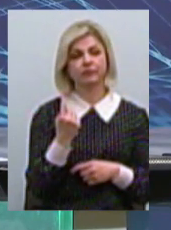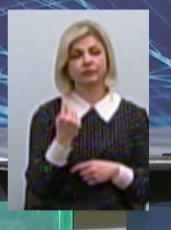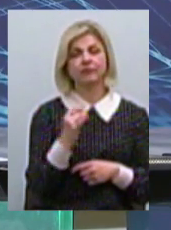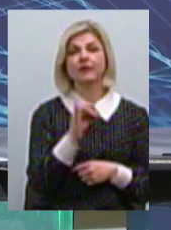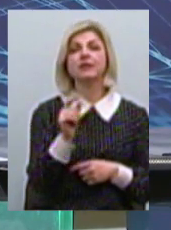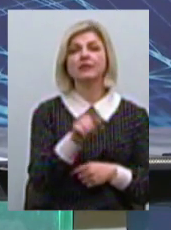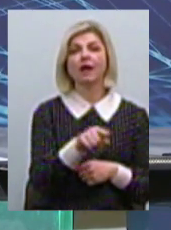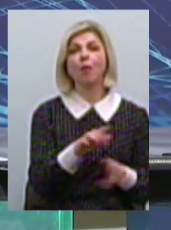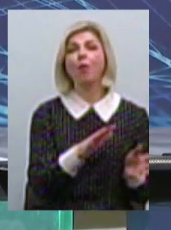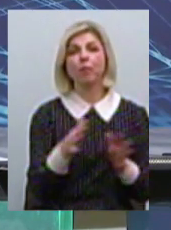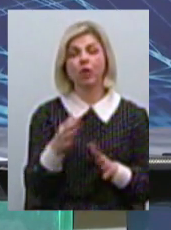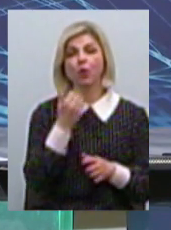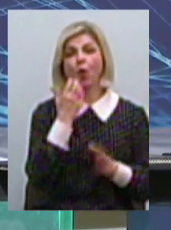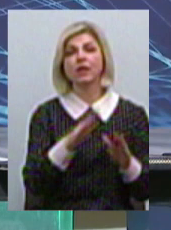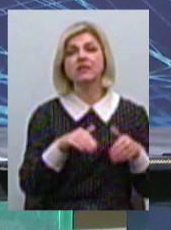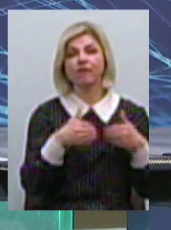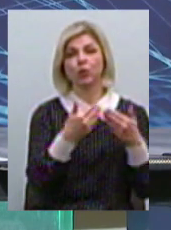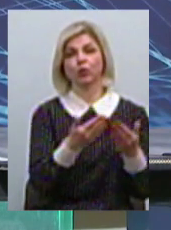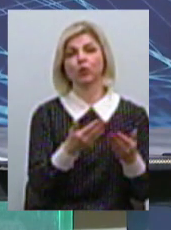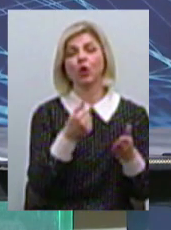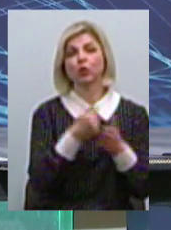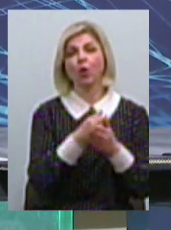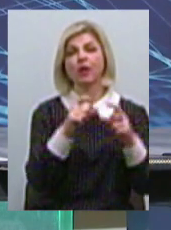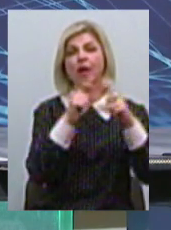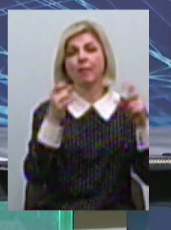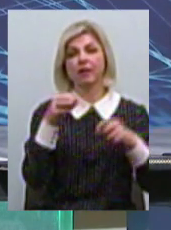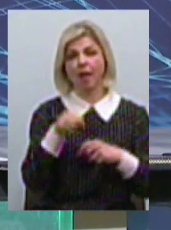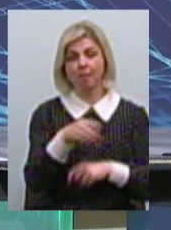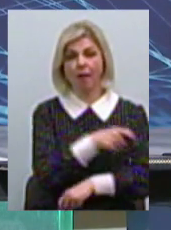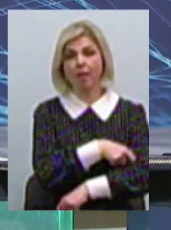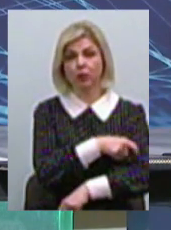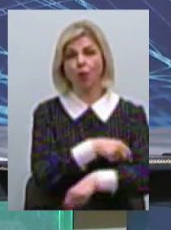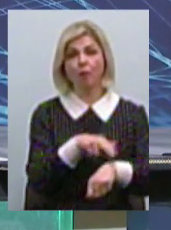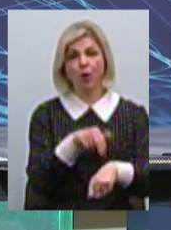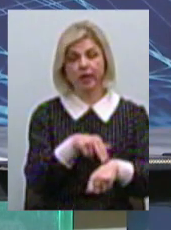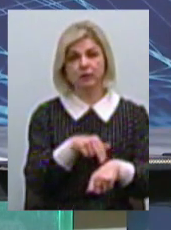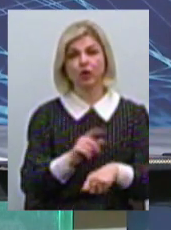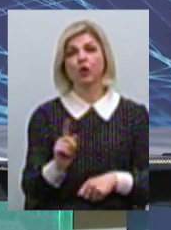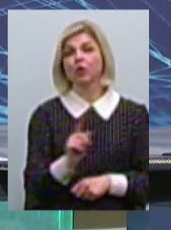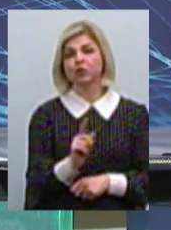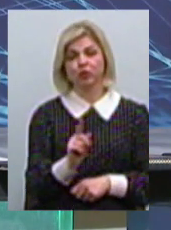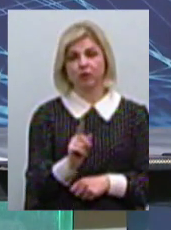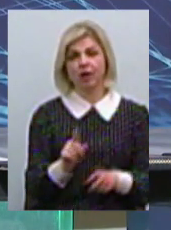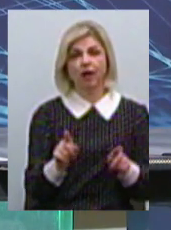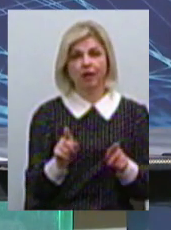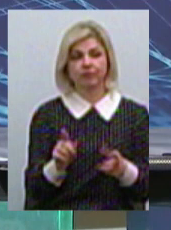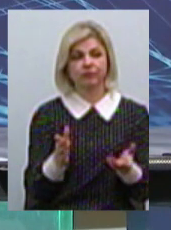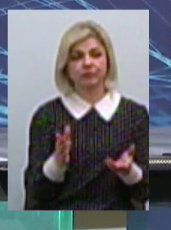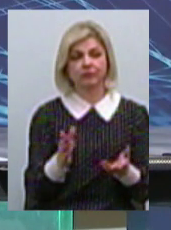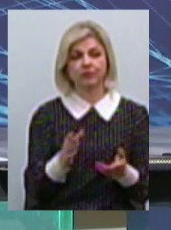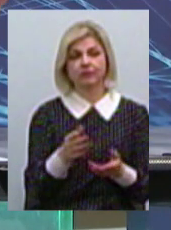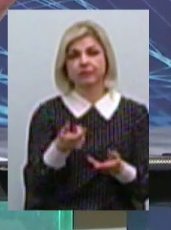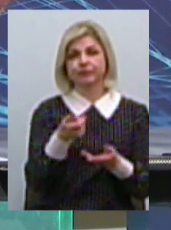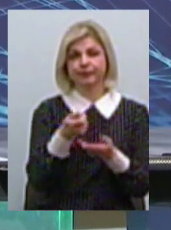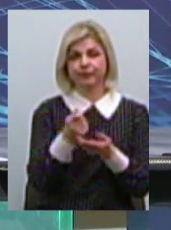один із тих моментів, коли ми звернулися до департаменту патрульної поліції, про те, що такі так звані радари, які